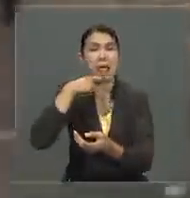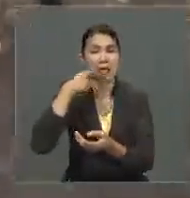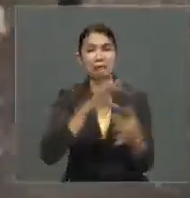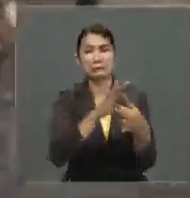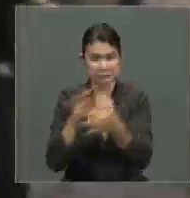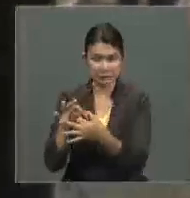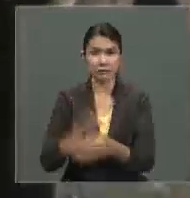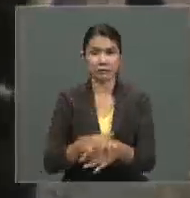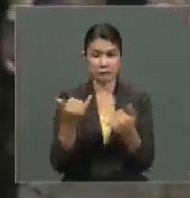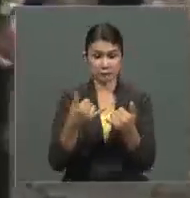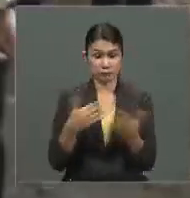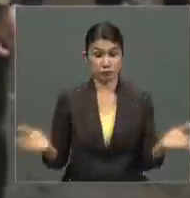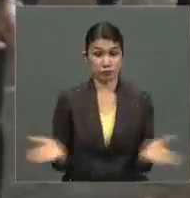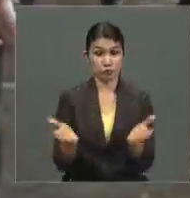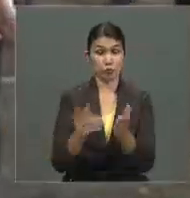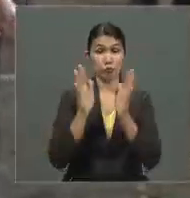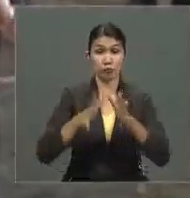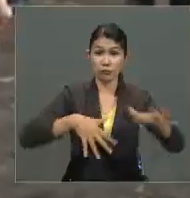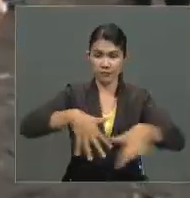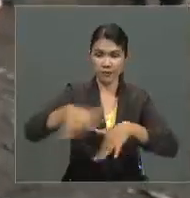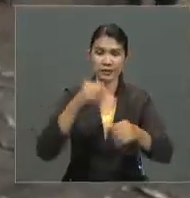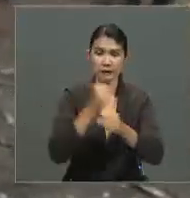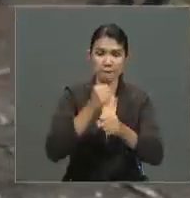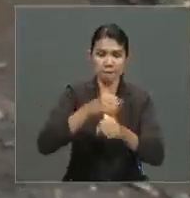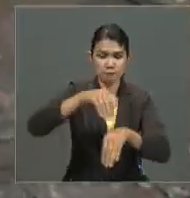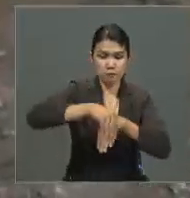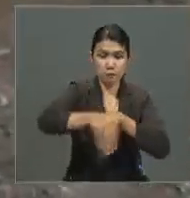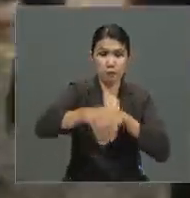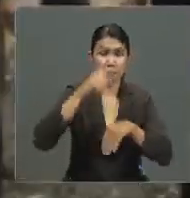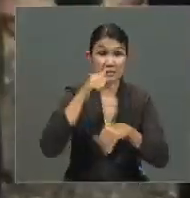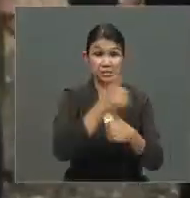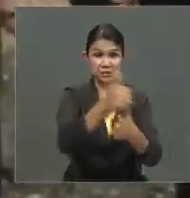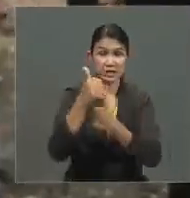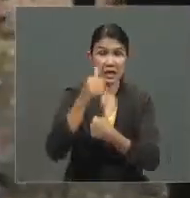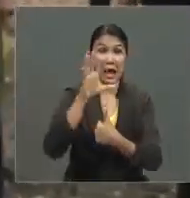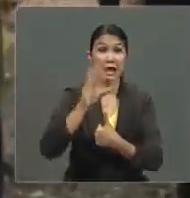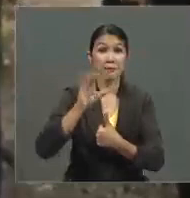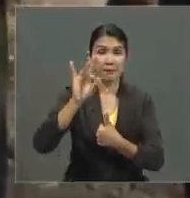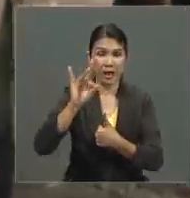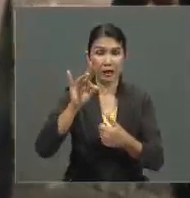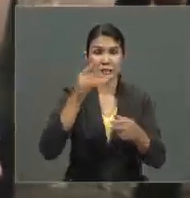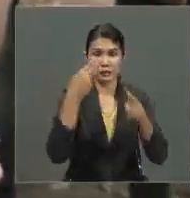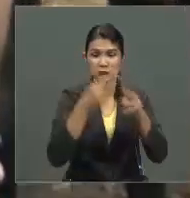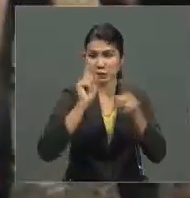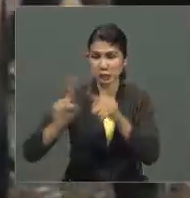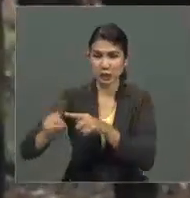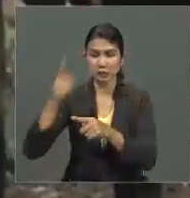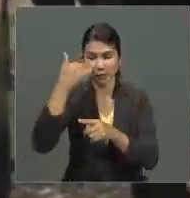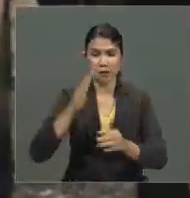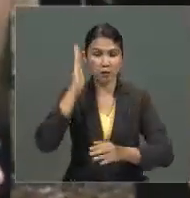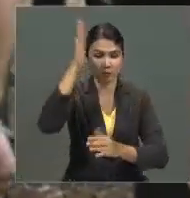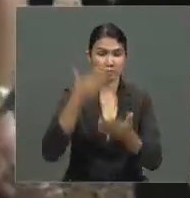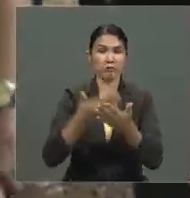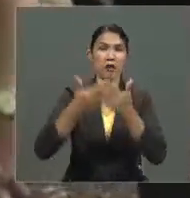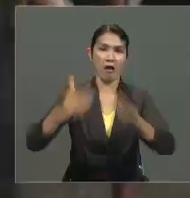วมถึงได้รณรงค์นะครับให้ประชาชนหันมาปลูกไม้มีค่า58ชนิดในพื้นที่ของตนเองเพื่อเป็นหลักประกันรายได้ในอนาค